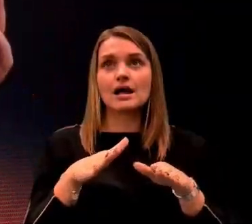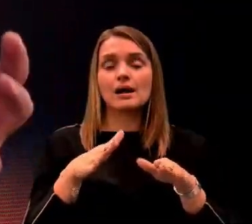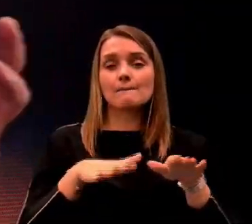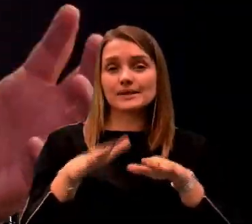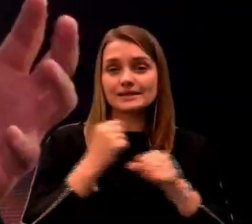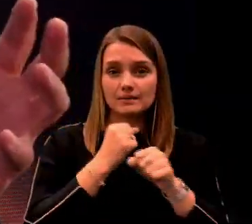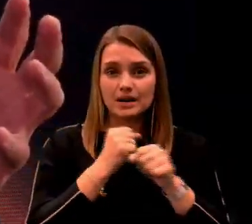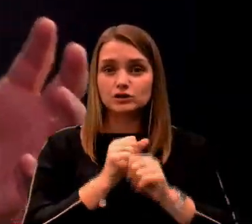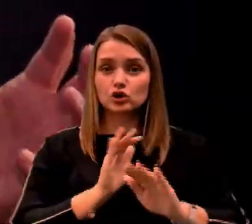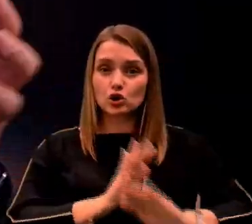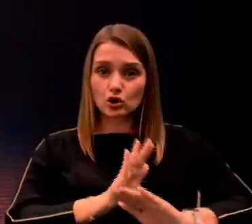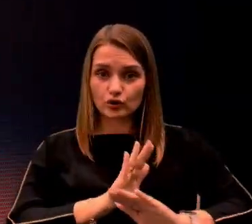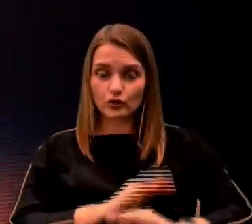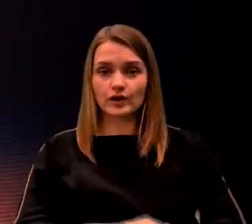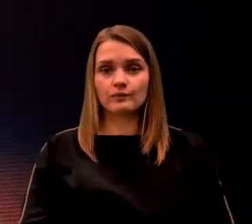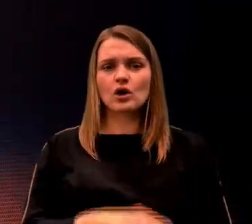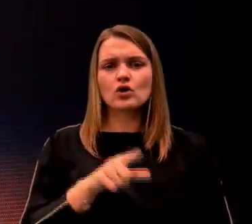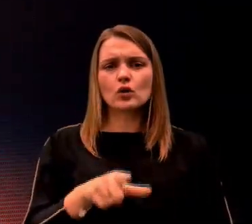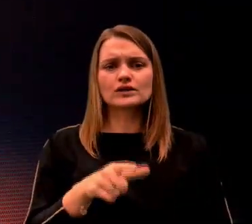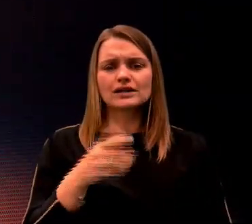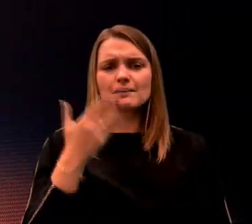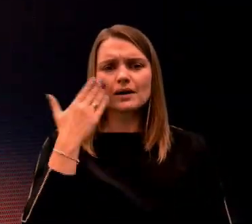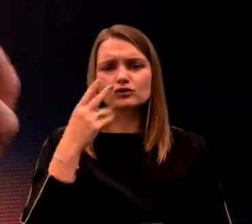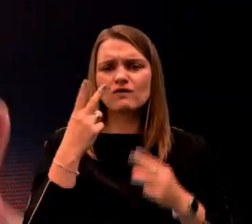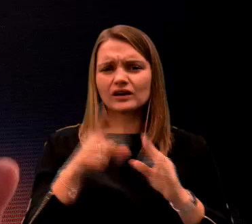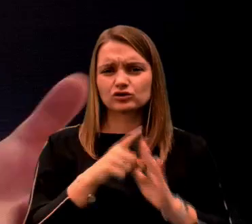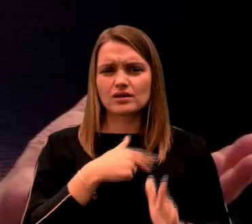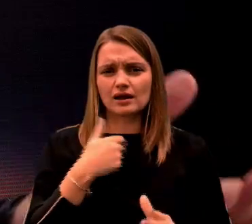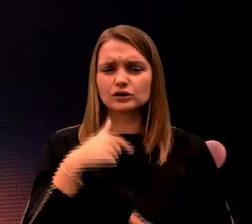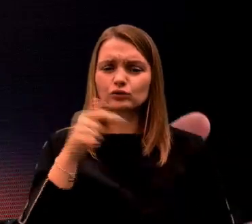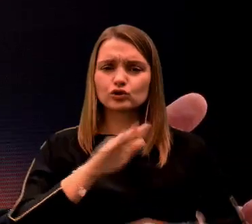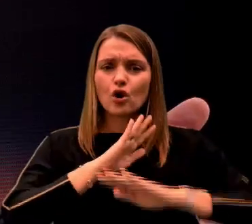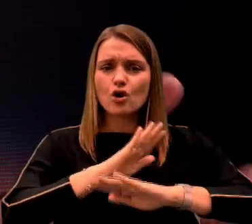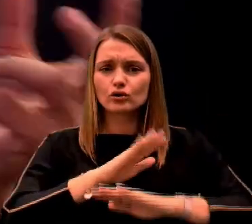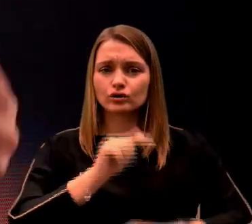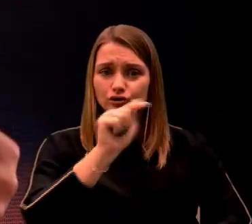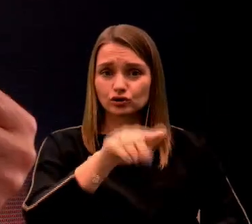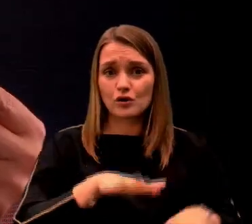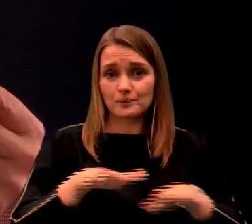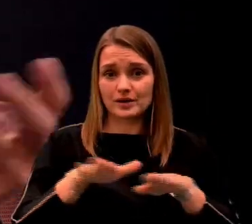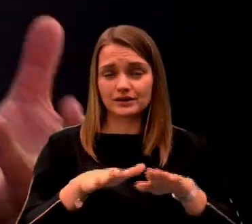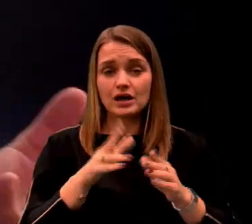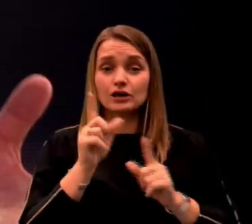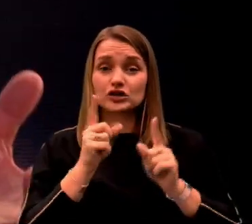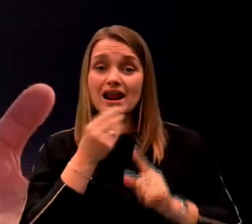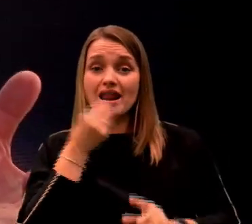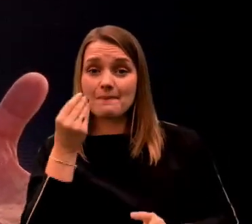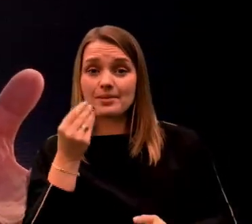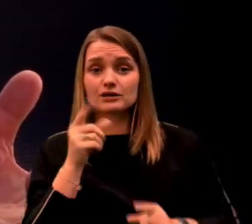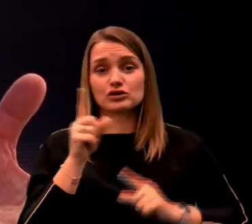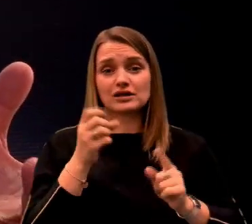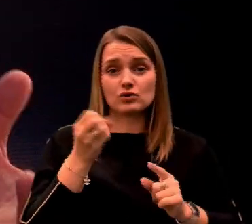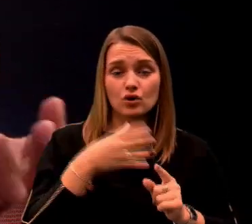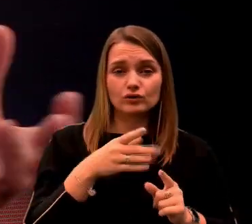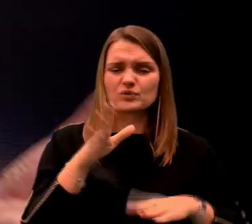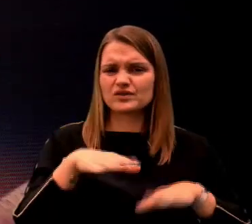jest dla nas bardzo ważne, żeby ochronić to miejsce, które czasami lepiej wszędzie, czasami gorzej wszędzie, w zależności od tego, jaka jest